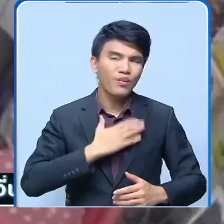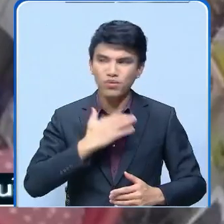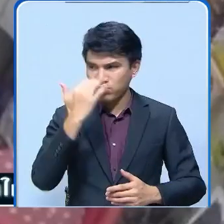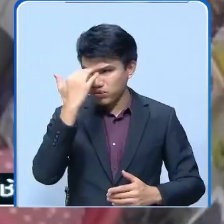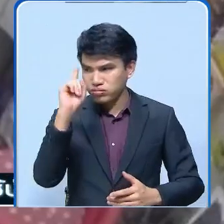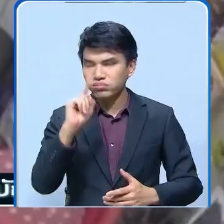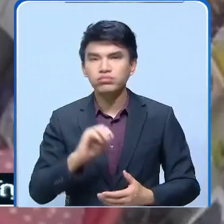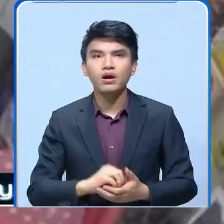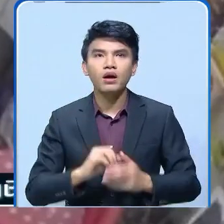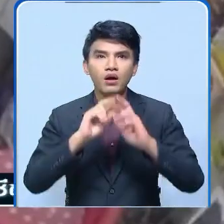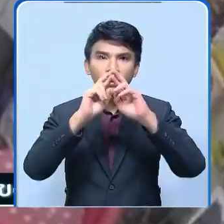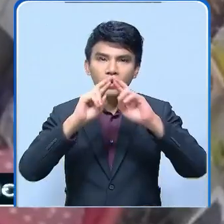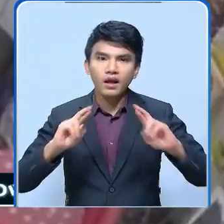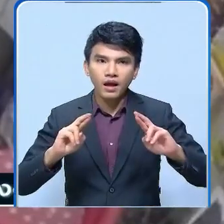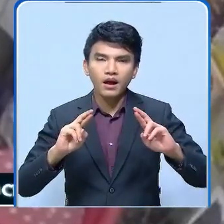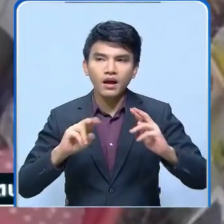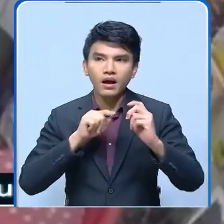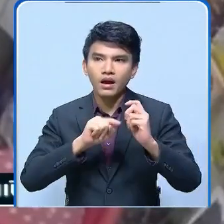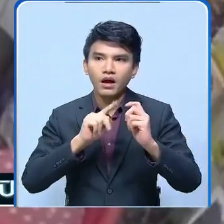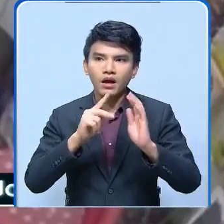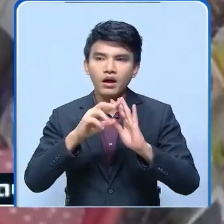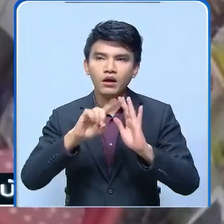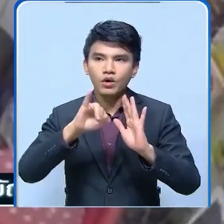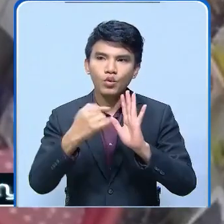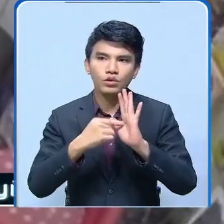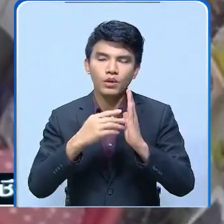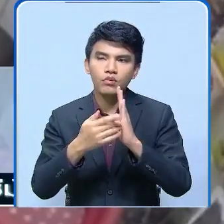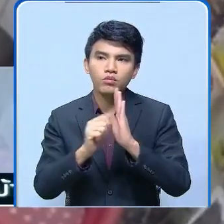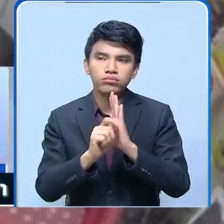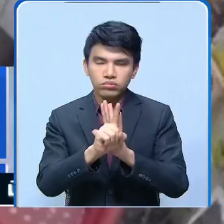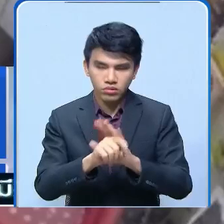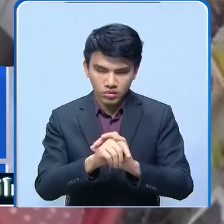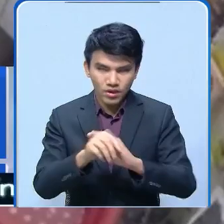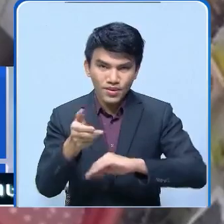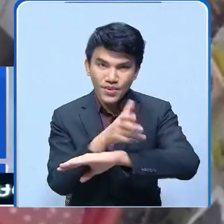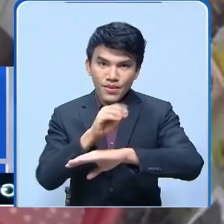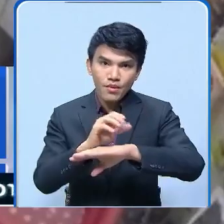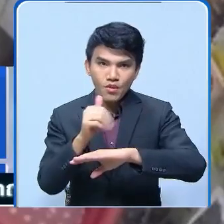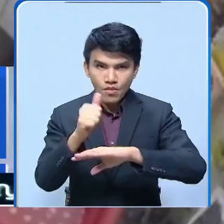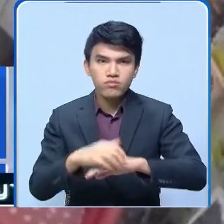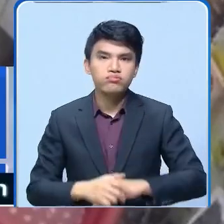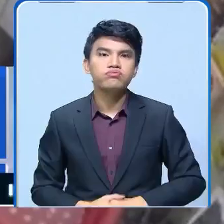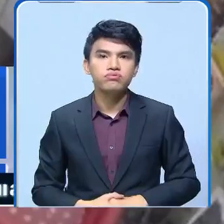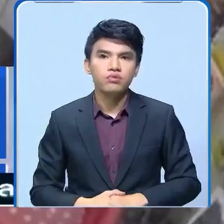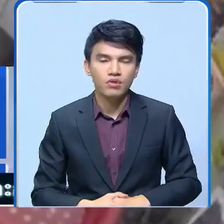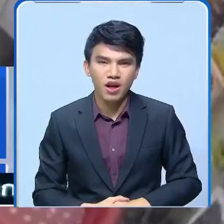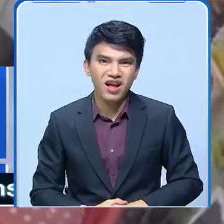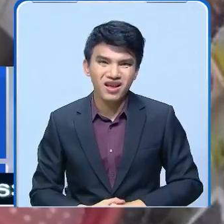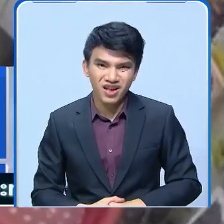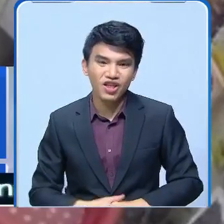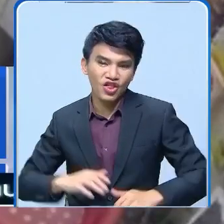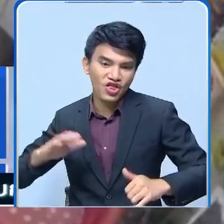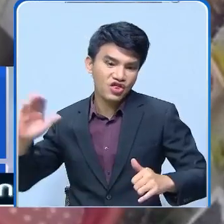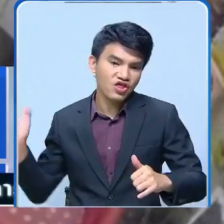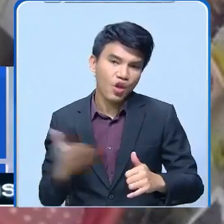การณ์ นี่คือมินิมาร์ทที่ไหน ที่อำเภอกุดจับจังหวัดอุดรธานีค่ะจับภาพได้ชัดเจนเลยนะขณะที่ปอจอมตบเนี่ยไปตบ